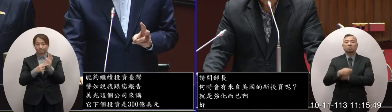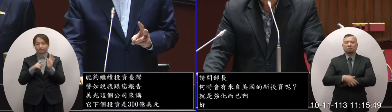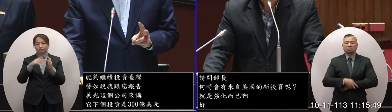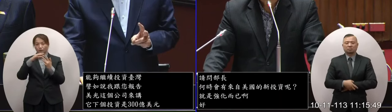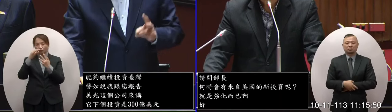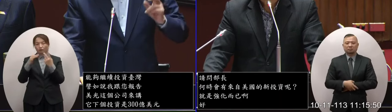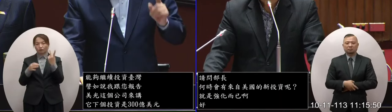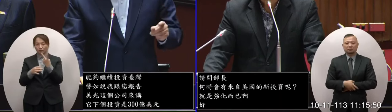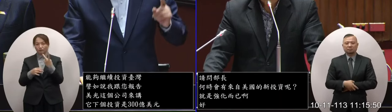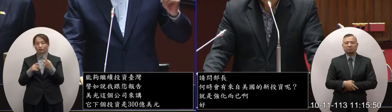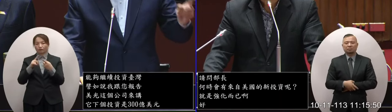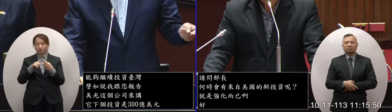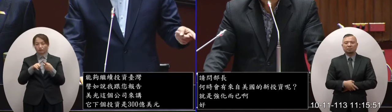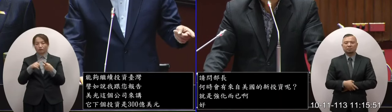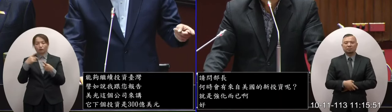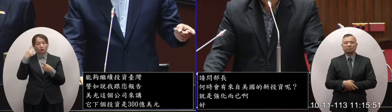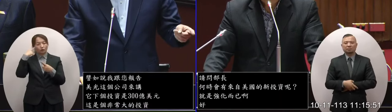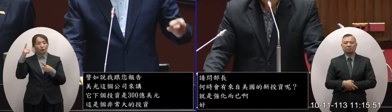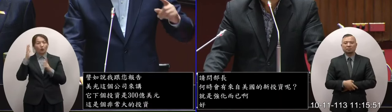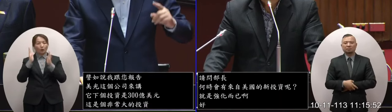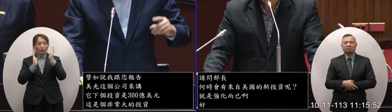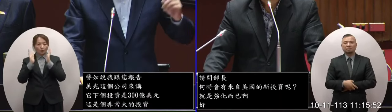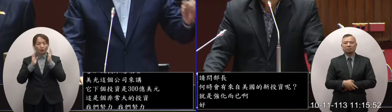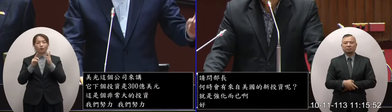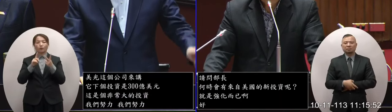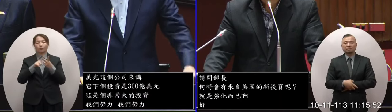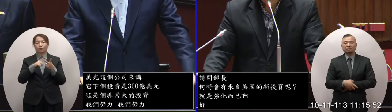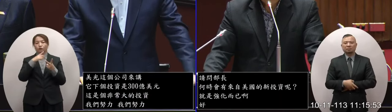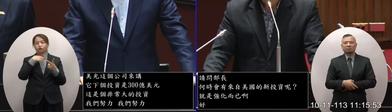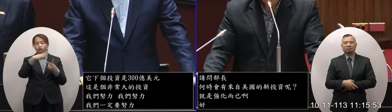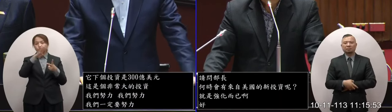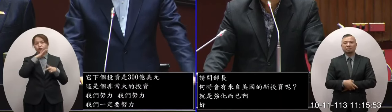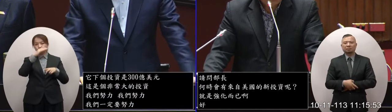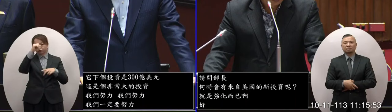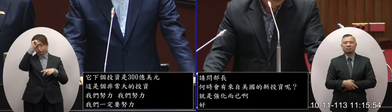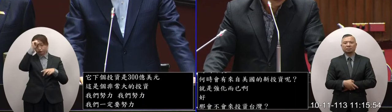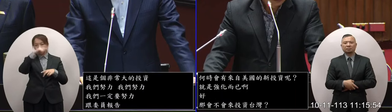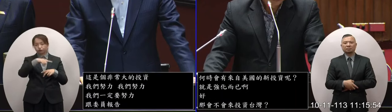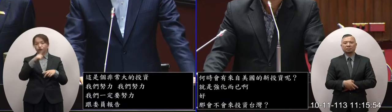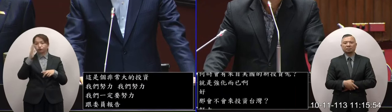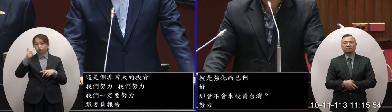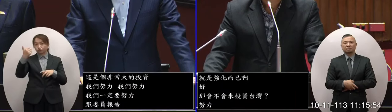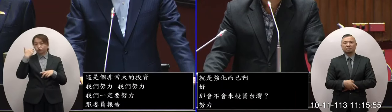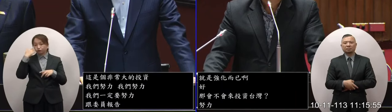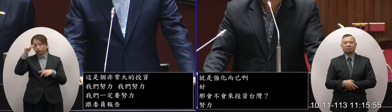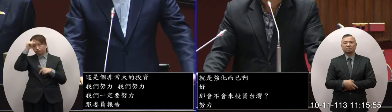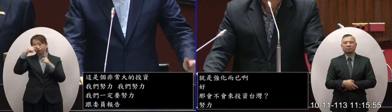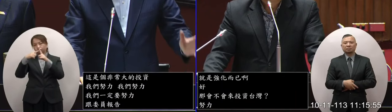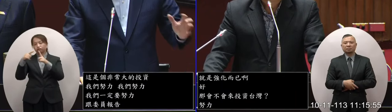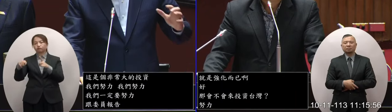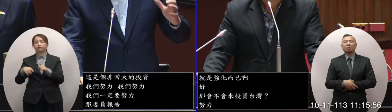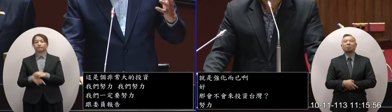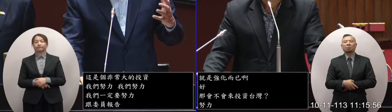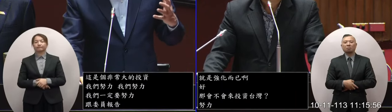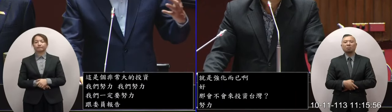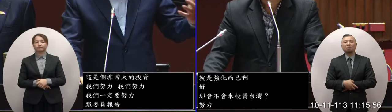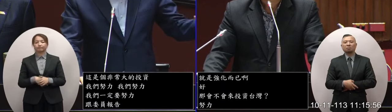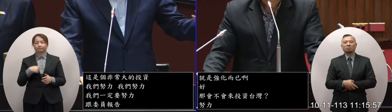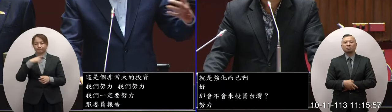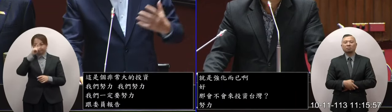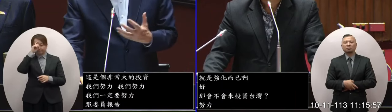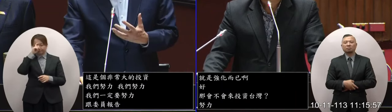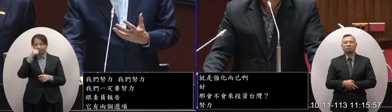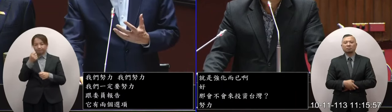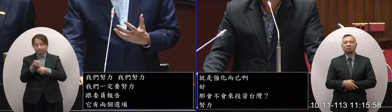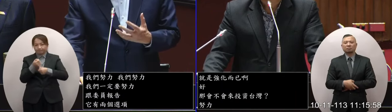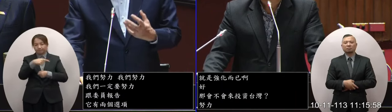两个选项，一个他要去马来西亚，一个他要去印度，因为他的老板是印度人、哦，所以我们是希